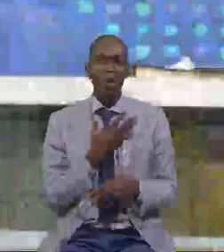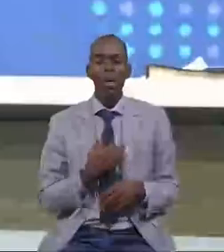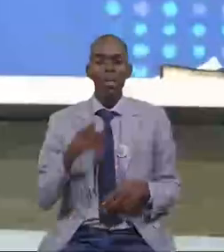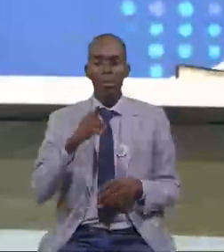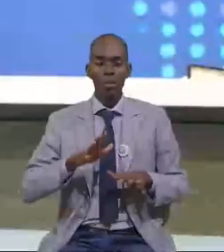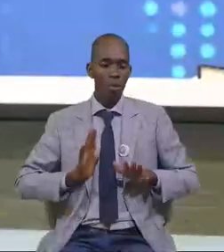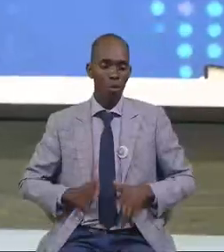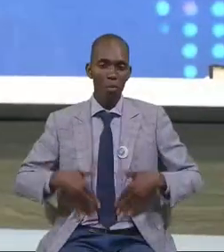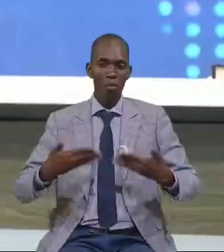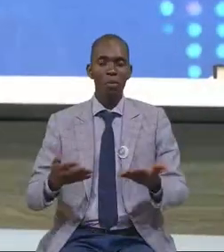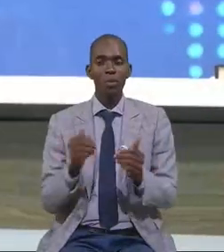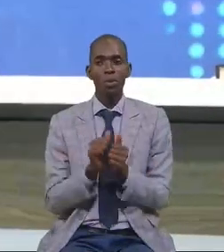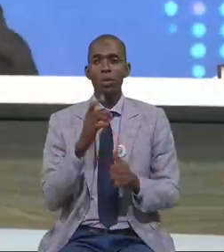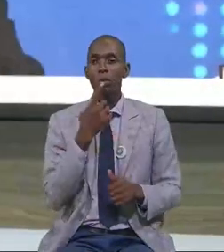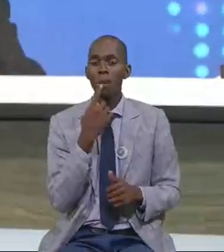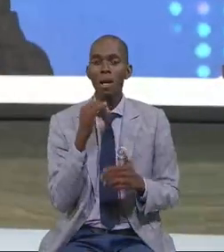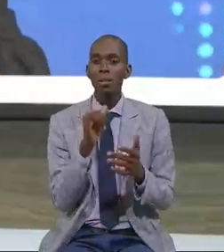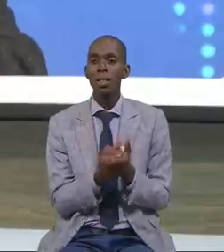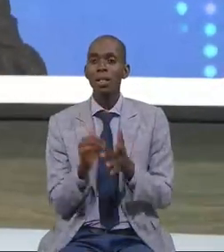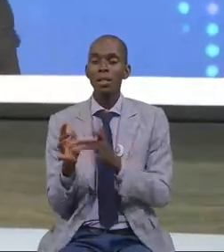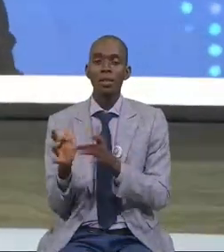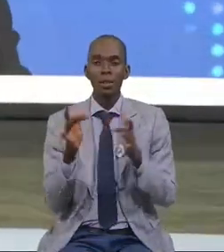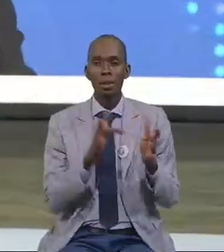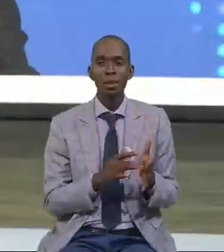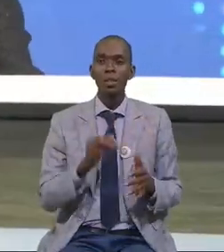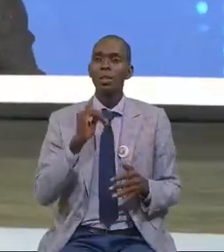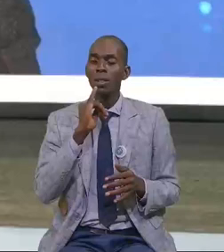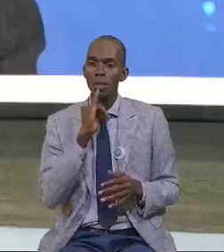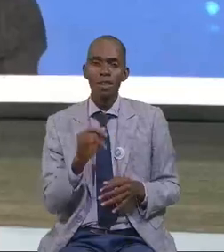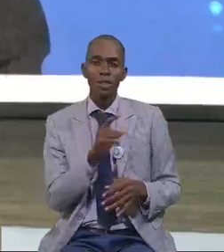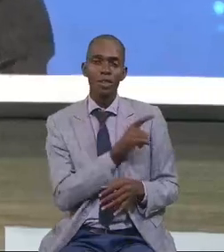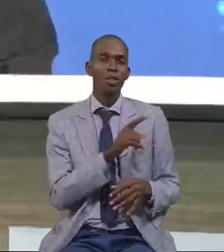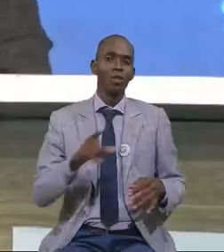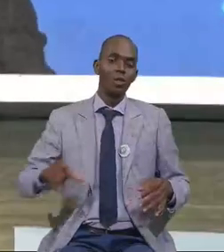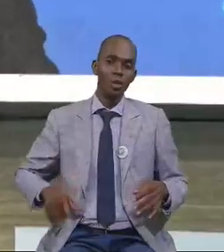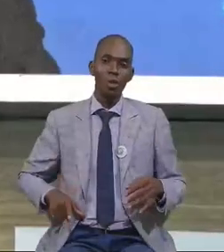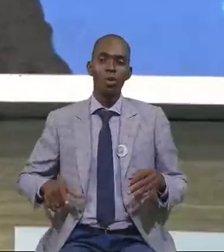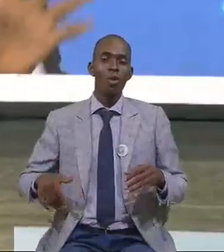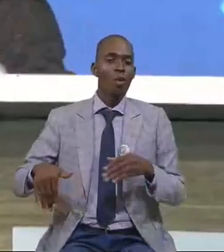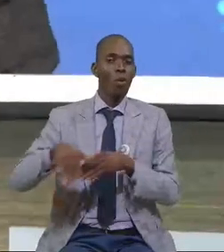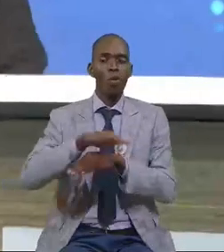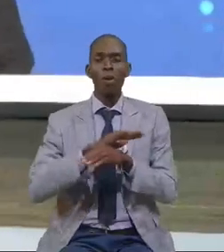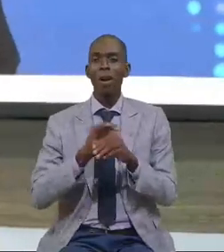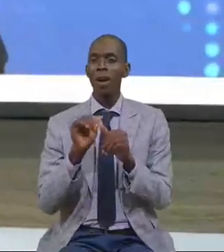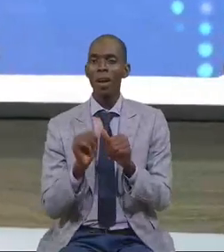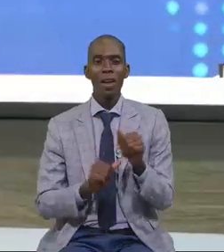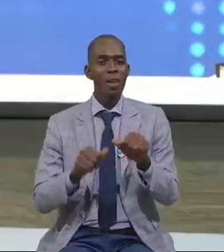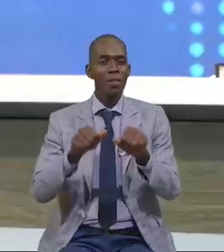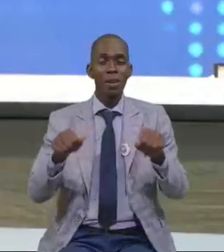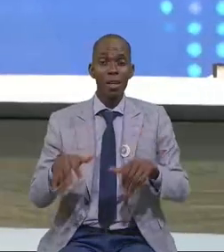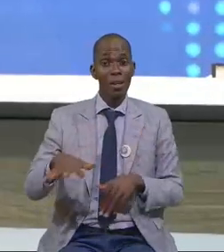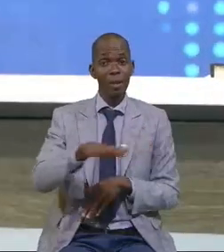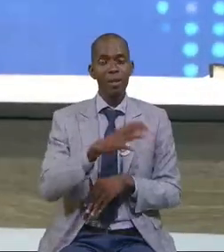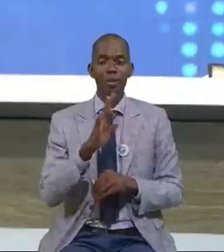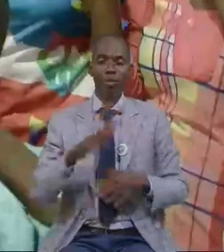confesser avec votre bouche, vous allez confesser de votre bouche que Jésus est Seigneur dans tous